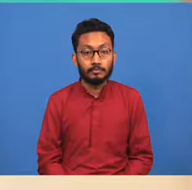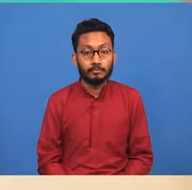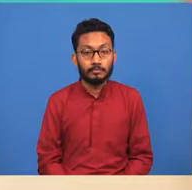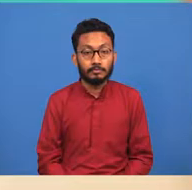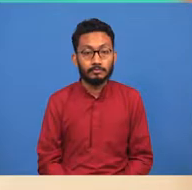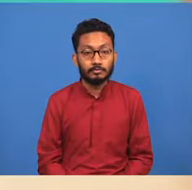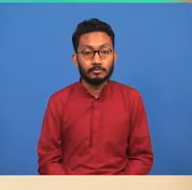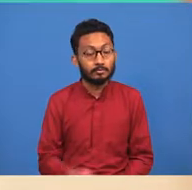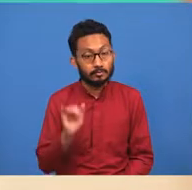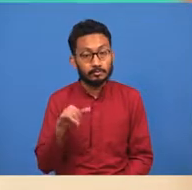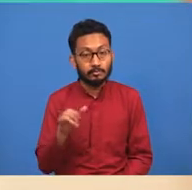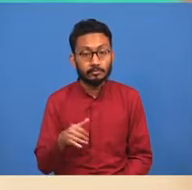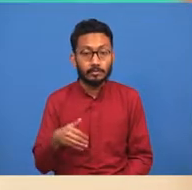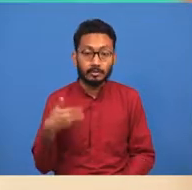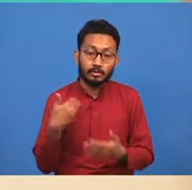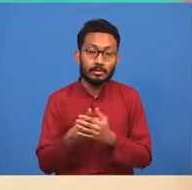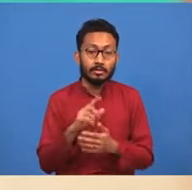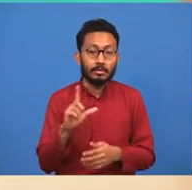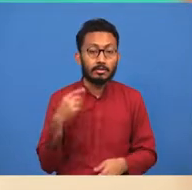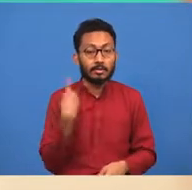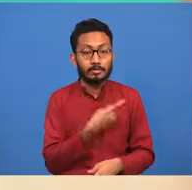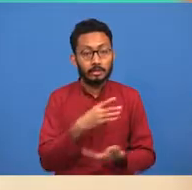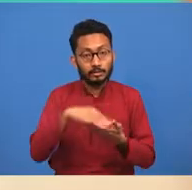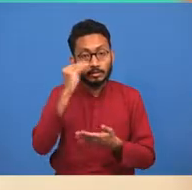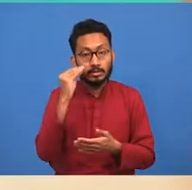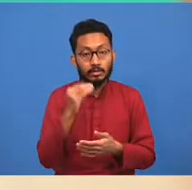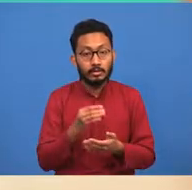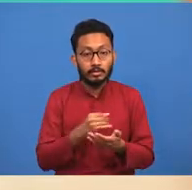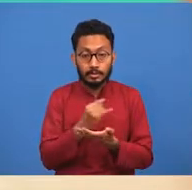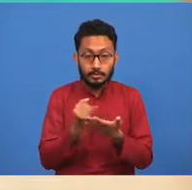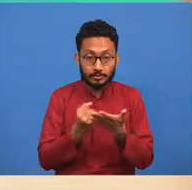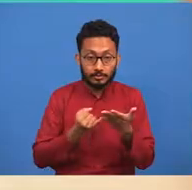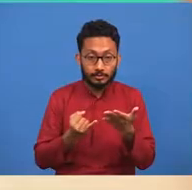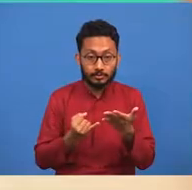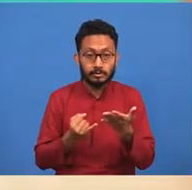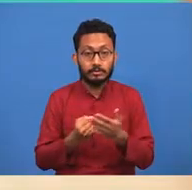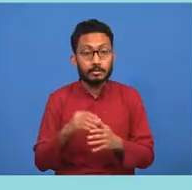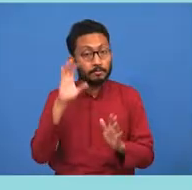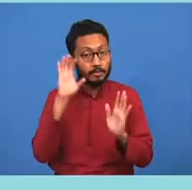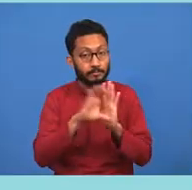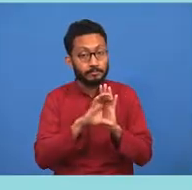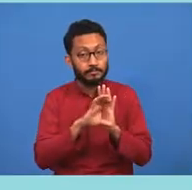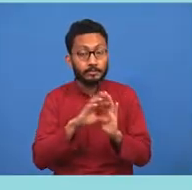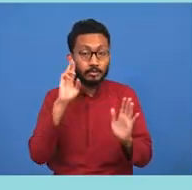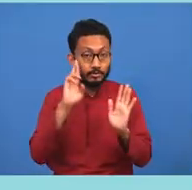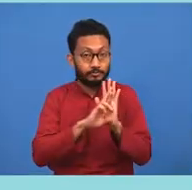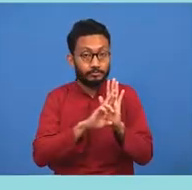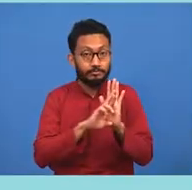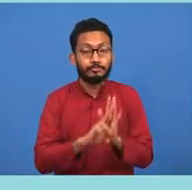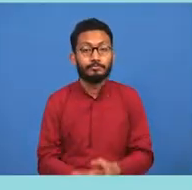Sekarang sampailah masa kita belajar melukis gambar raja aras tenaga.